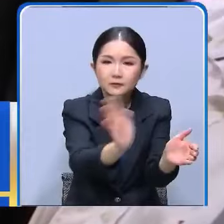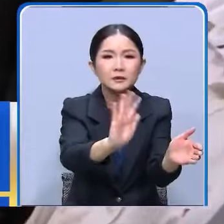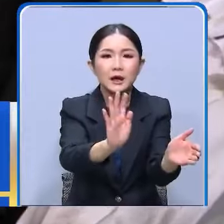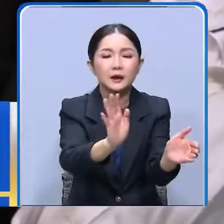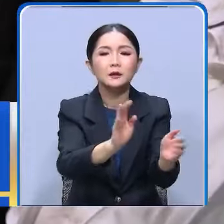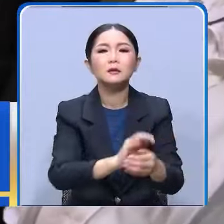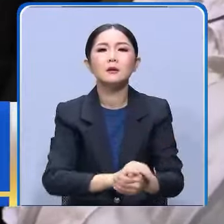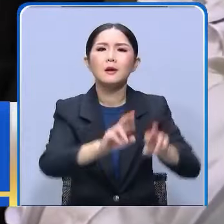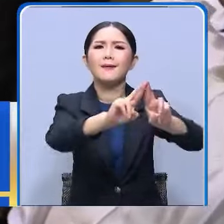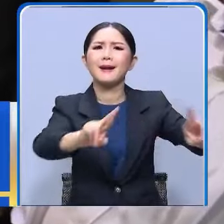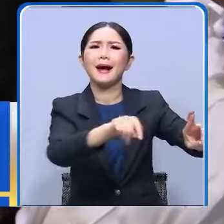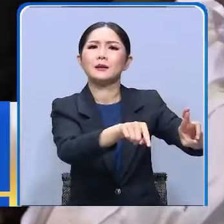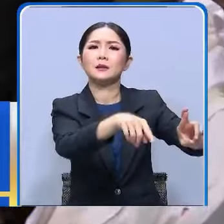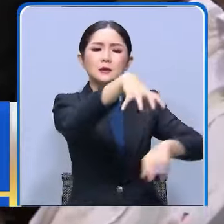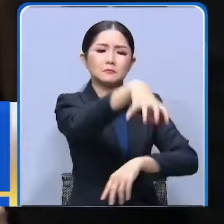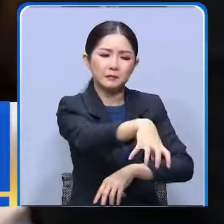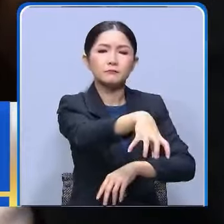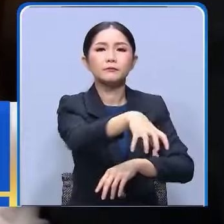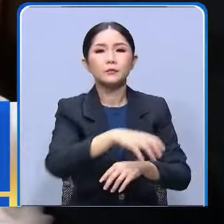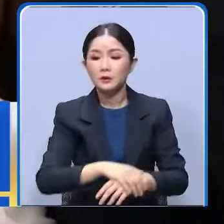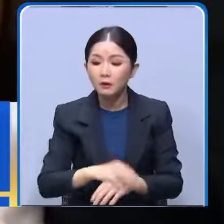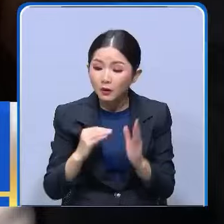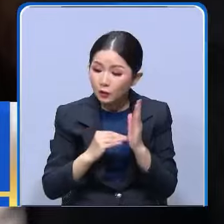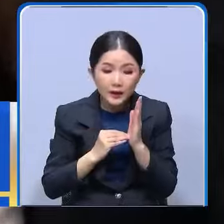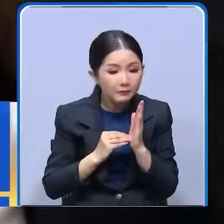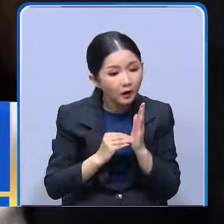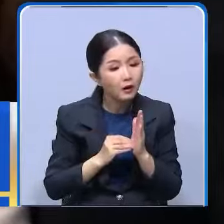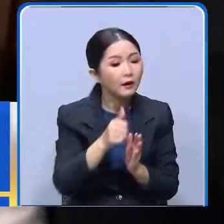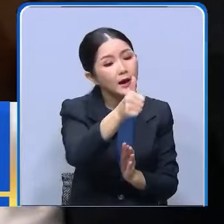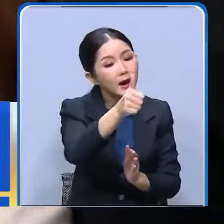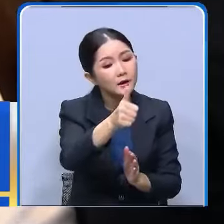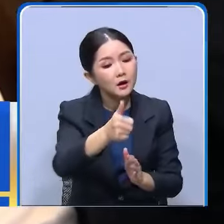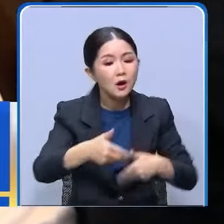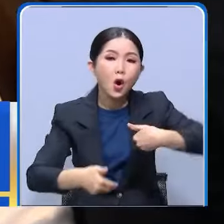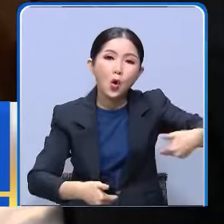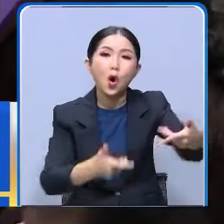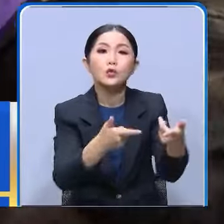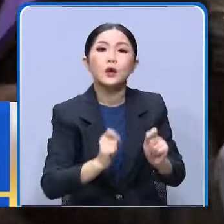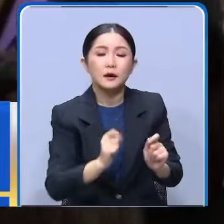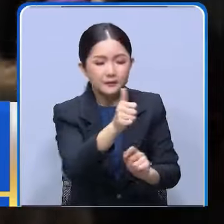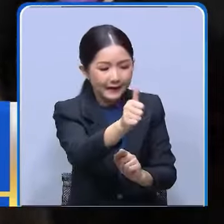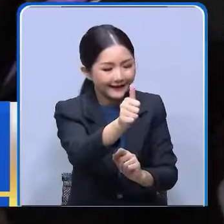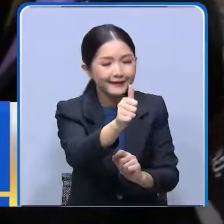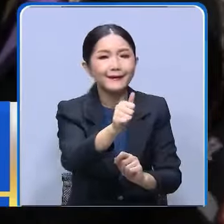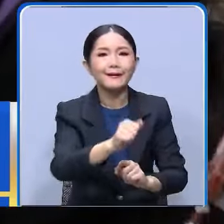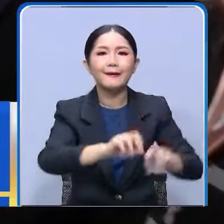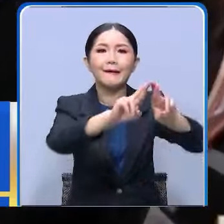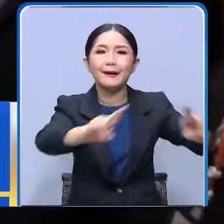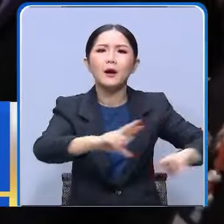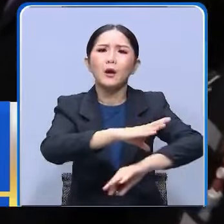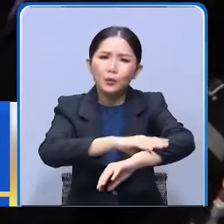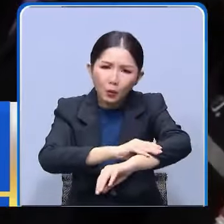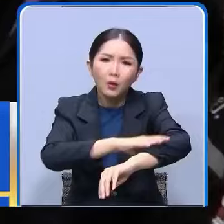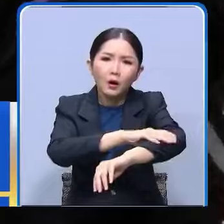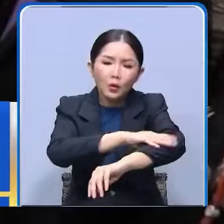ม.และกลับเปิดเป็นร้านมาสาจแอนด์สปาร้านนวดร้านนวดนั่นเองซึ่ง